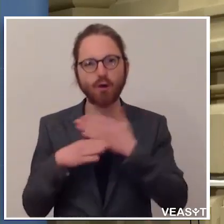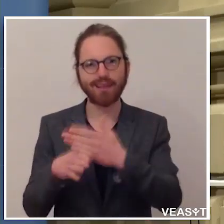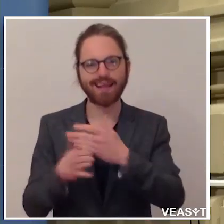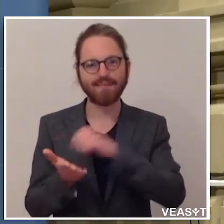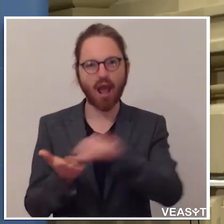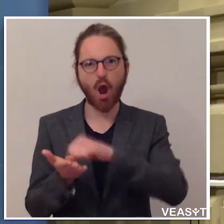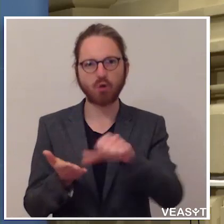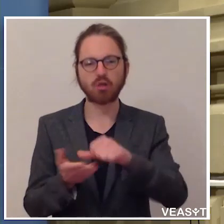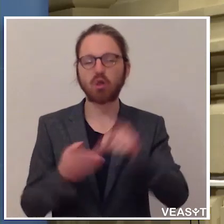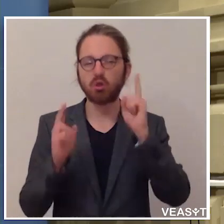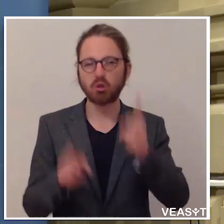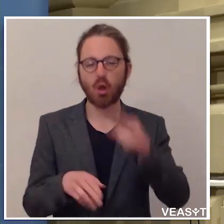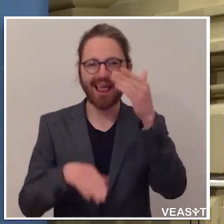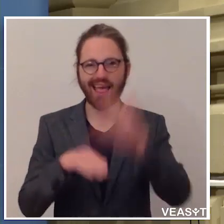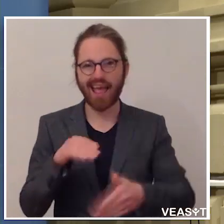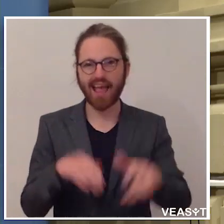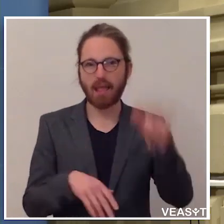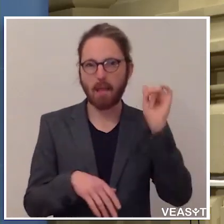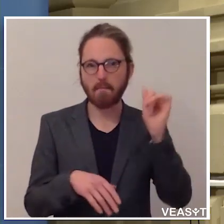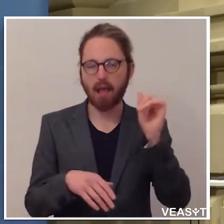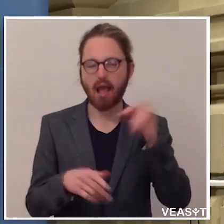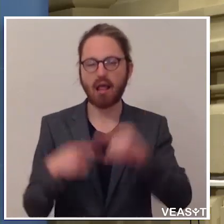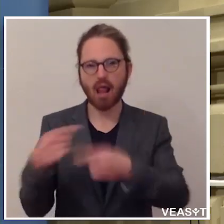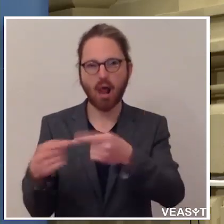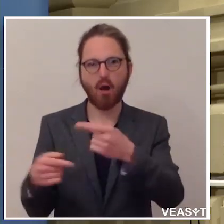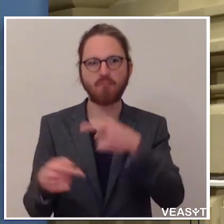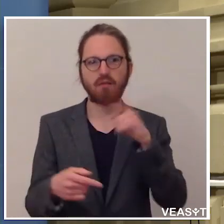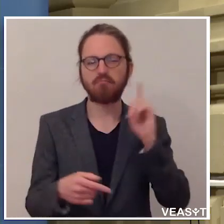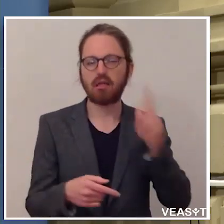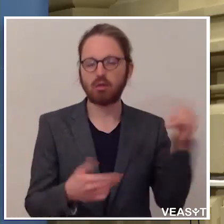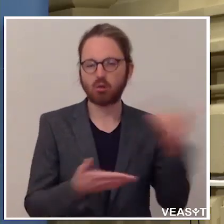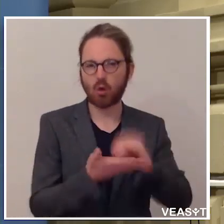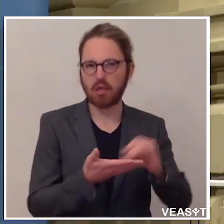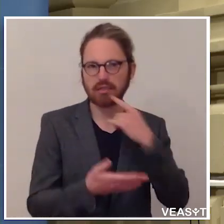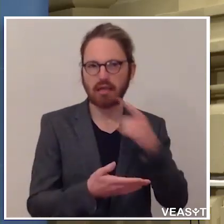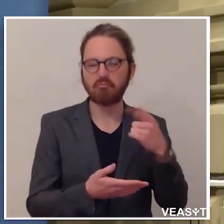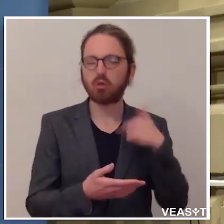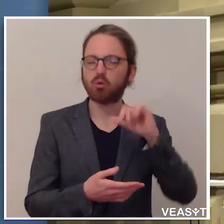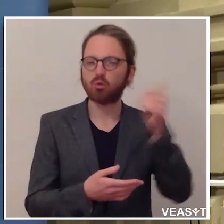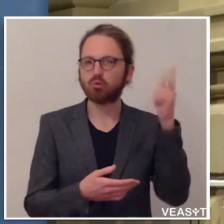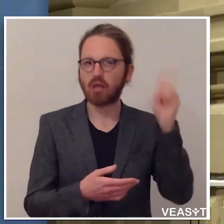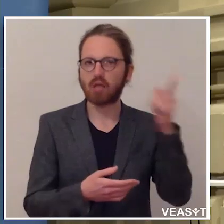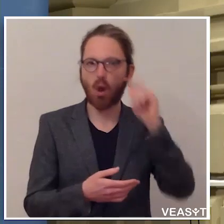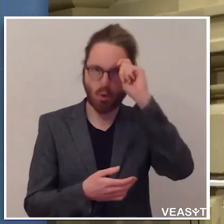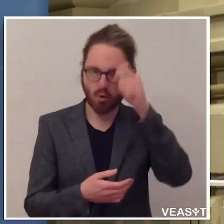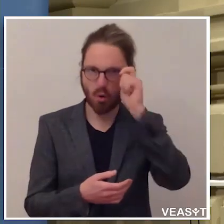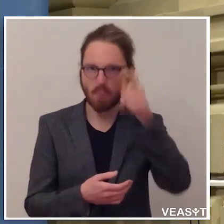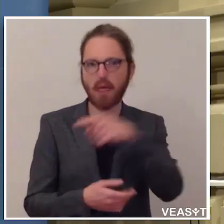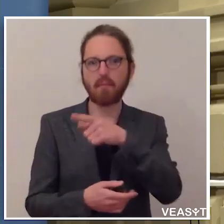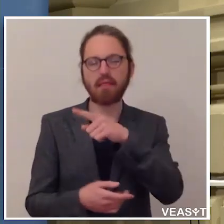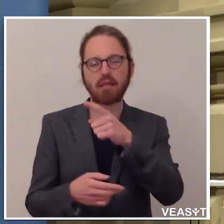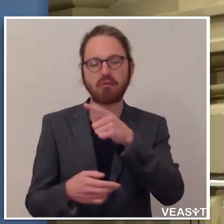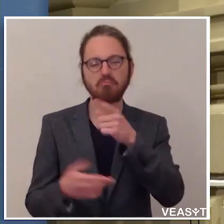Sozial-Soforthilfe-Auszahlung soll auch erst Ende Mai laut diesem Journalisten anlaufen. Er macht zwar zunächst Komplimente an die Landesregierung, dass das Ansuchen